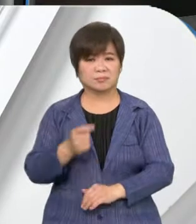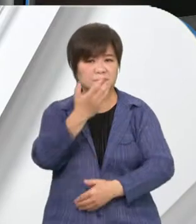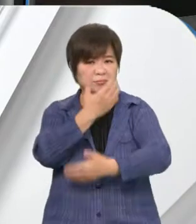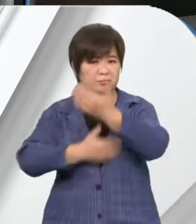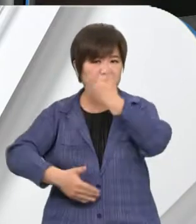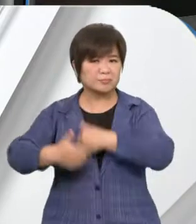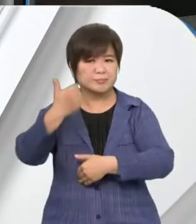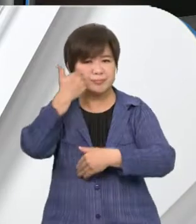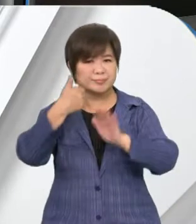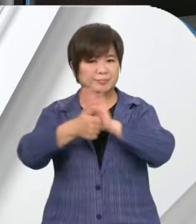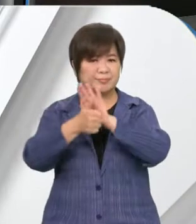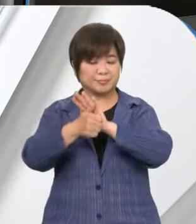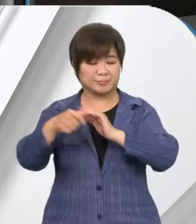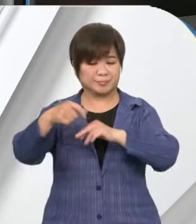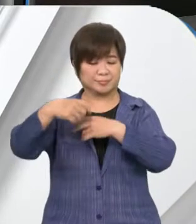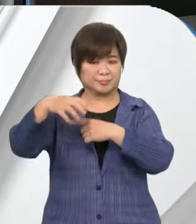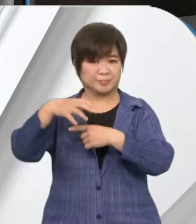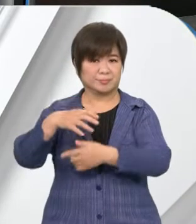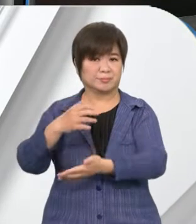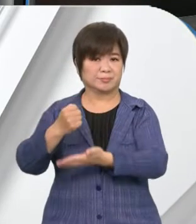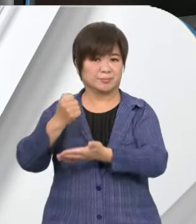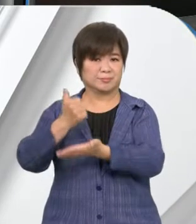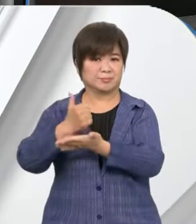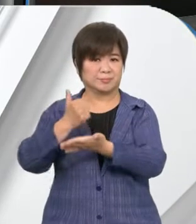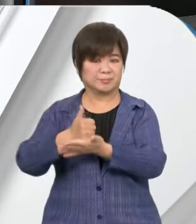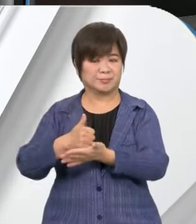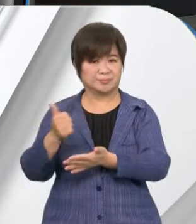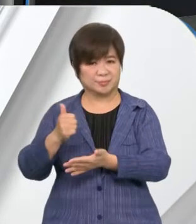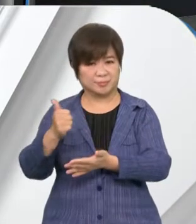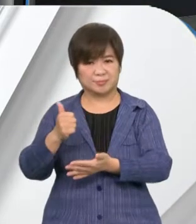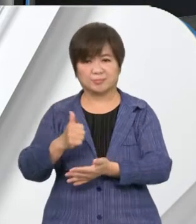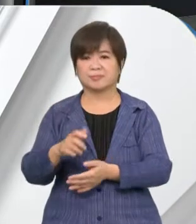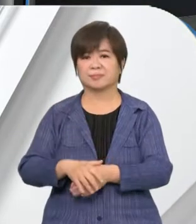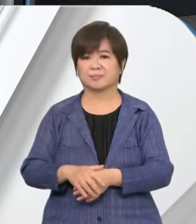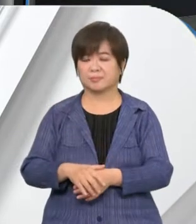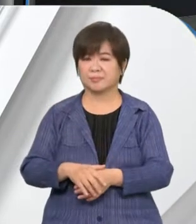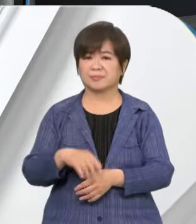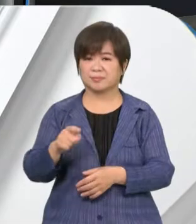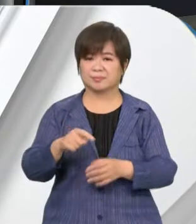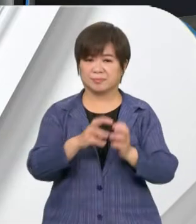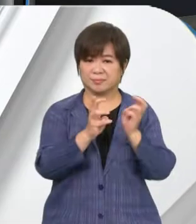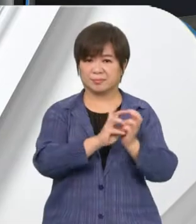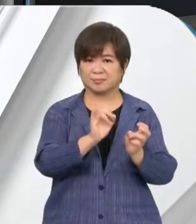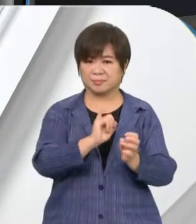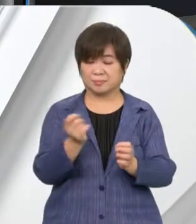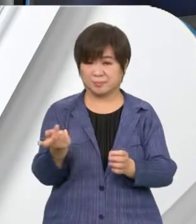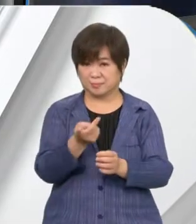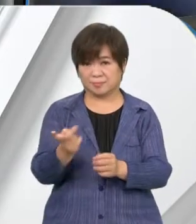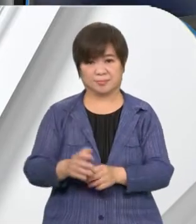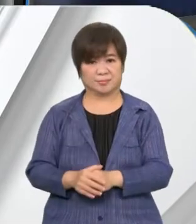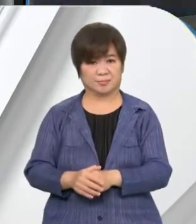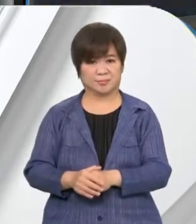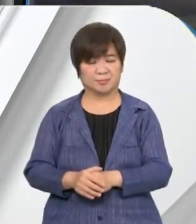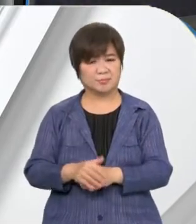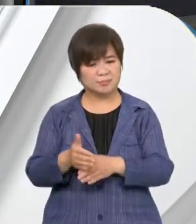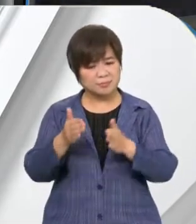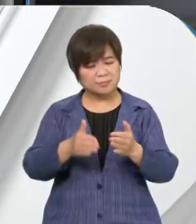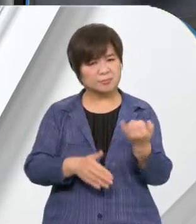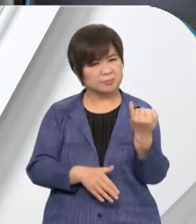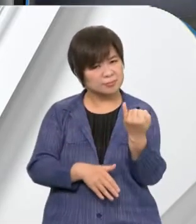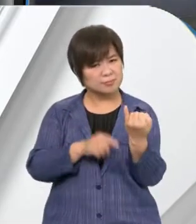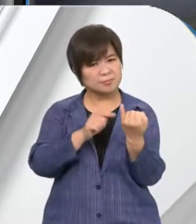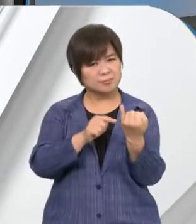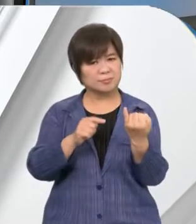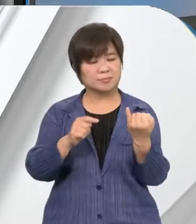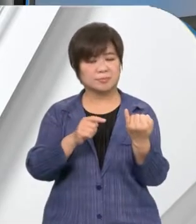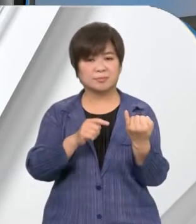出戏是由金钟奖的吴俊铁、老金钟奖后杨小来主战。故事是讲吴祖国家